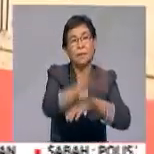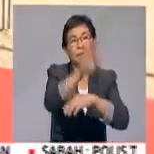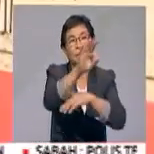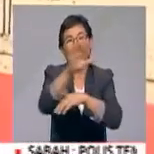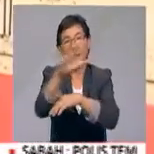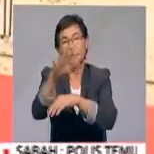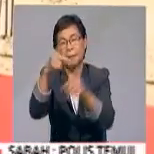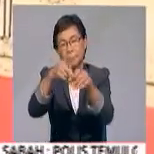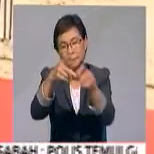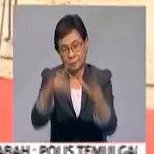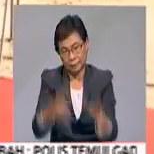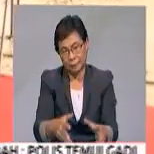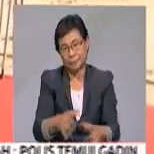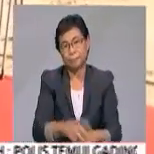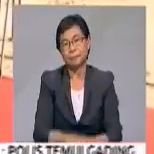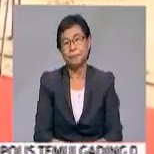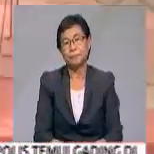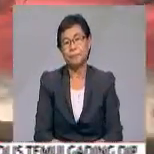95 peserta.